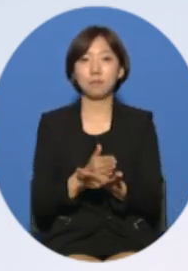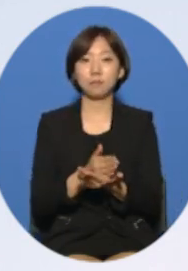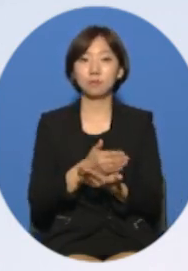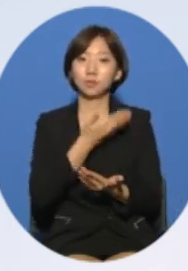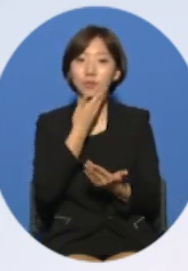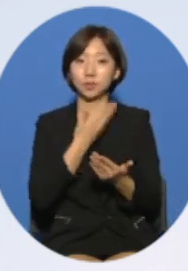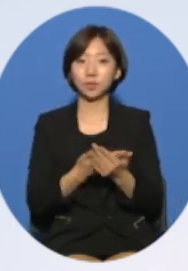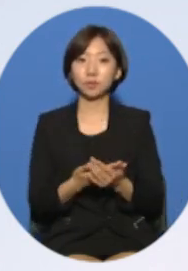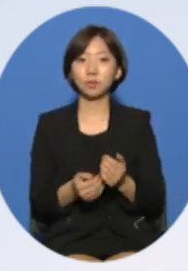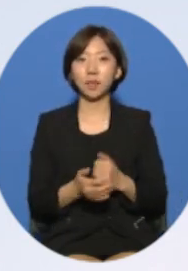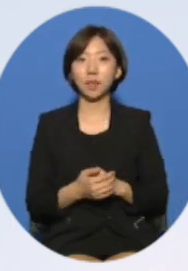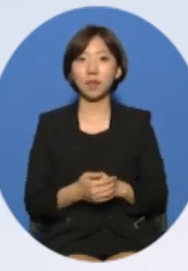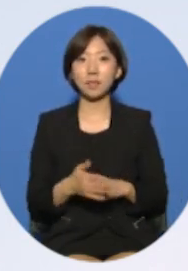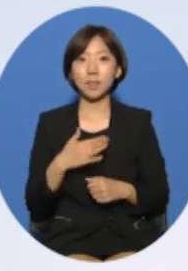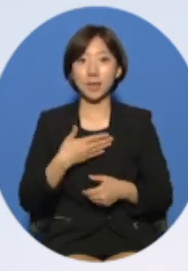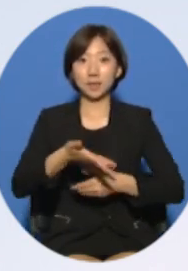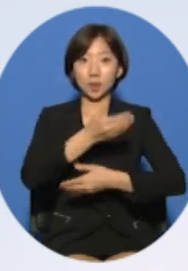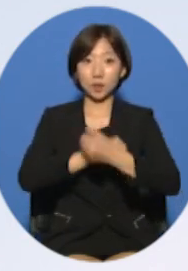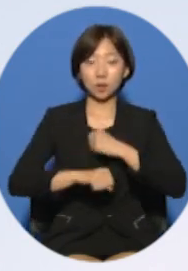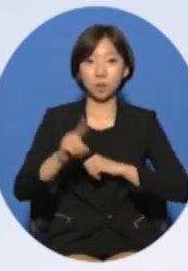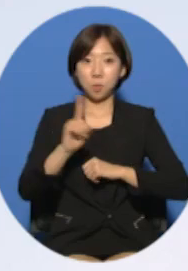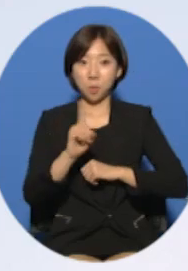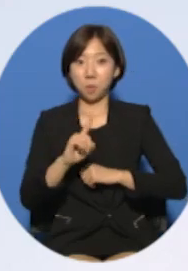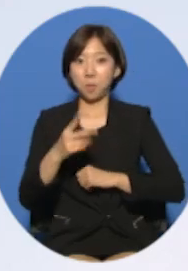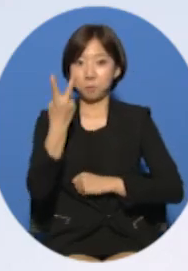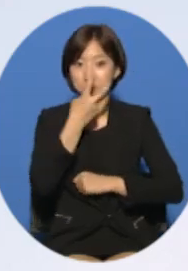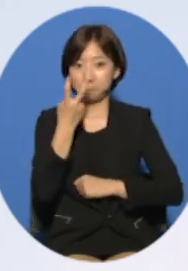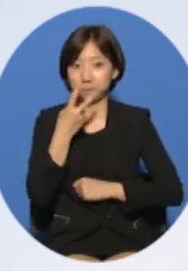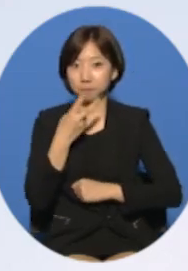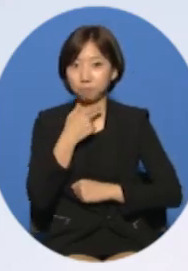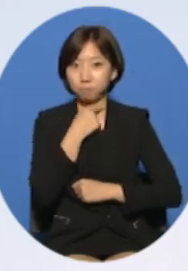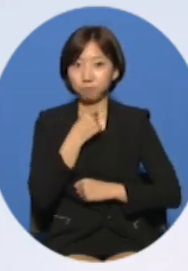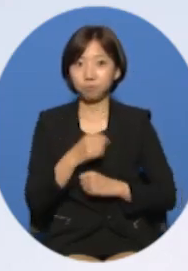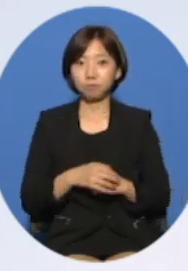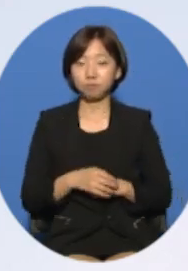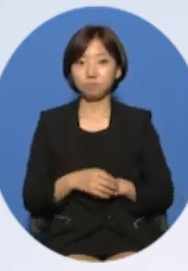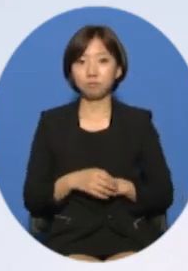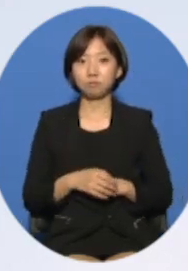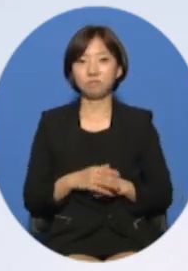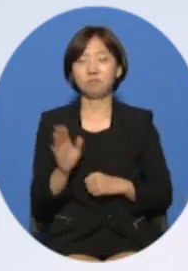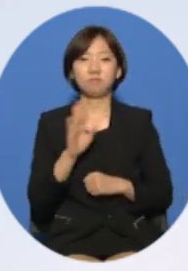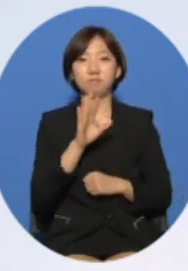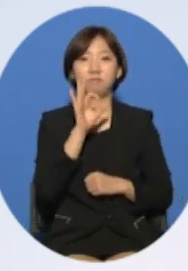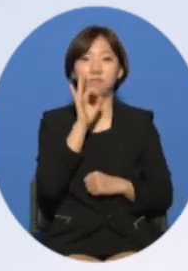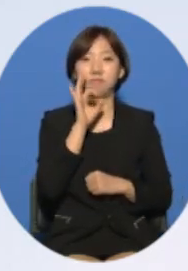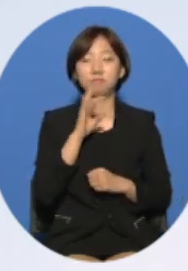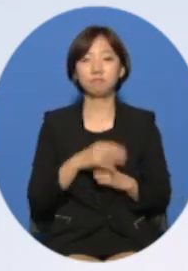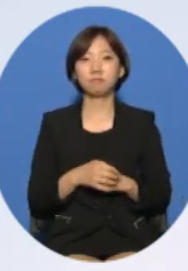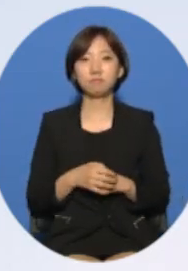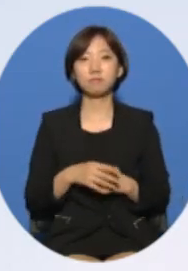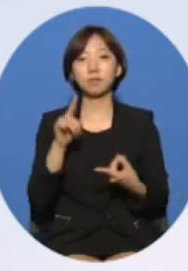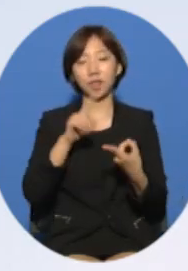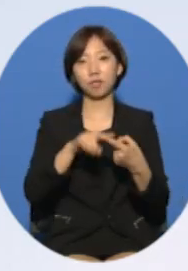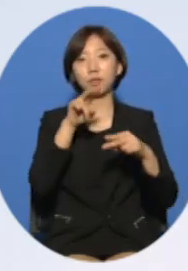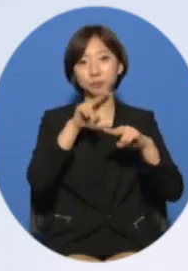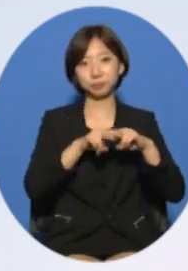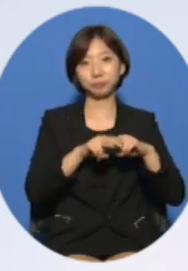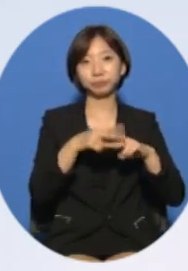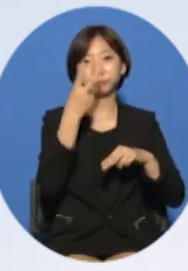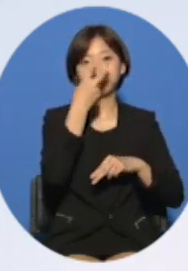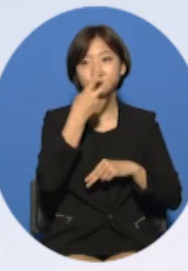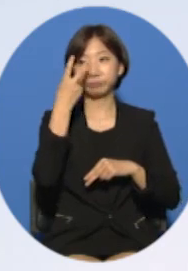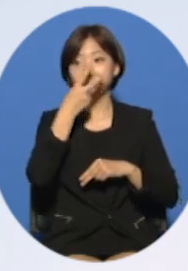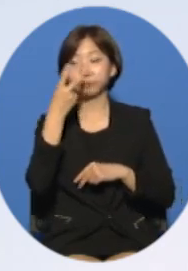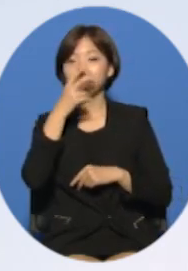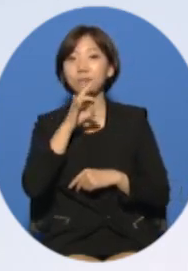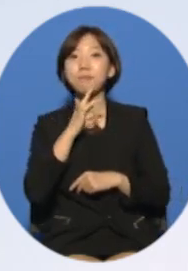너무 막 적극적으로 또 참관을 한다고 예. 이렇게 좀 그 투표 질서를 어렵게 저기 좀 흐트러지는 일은 네. 좀